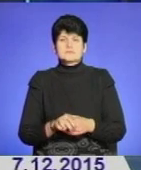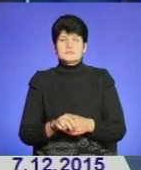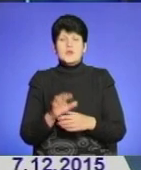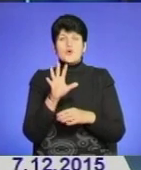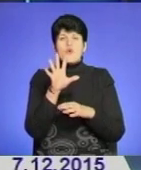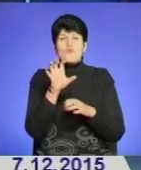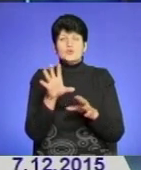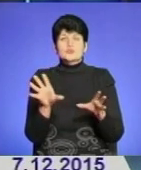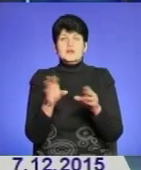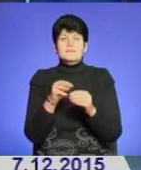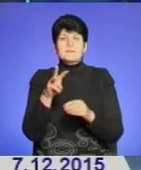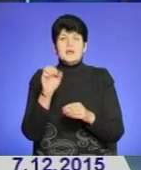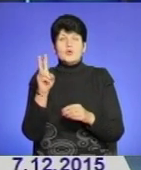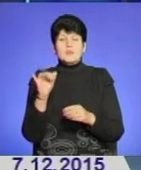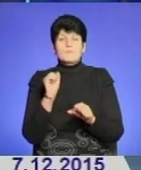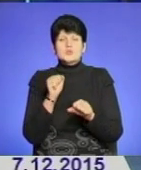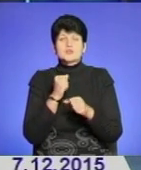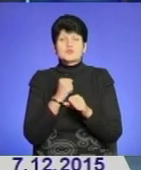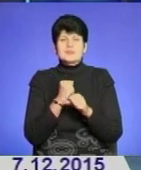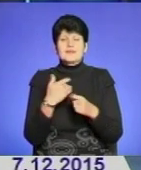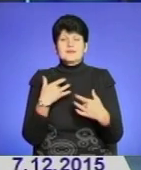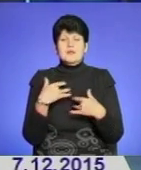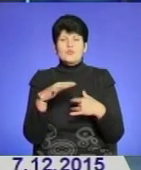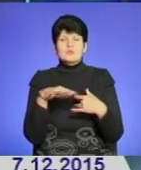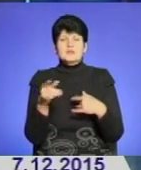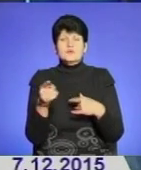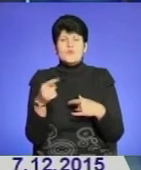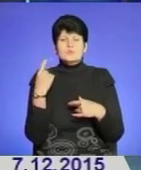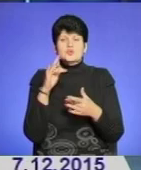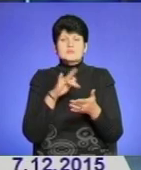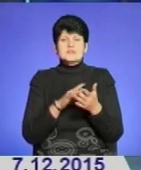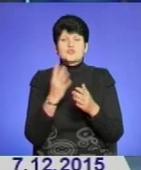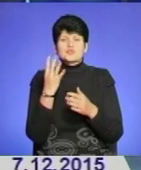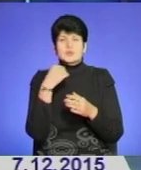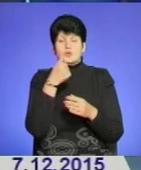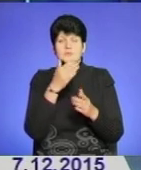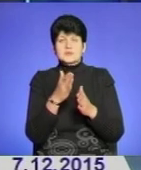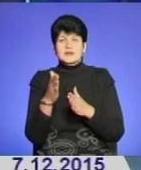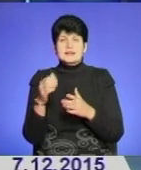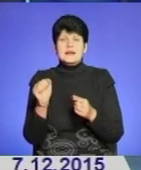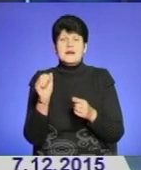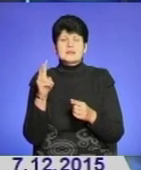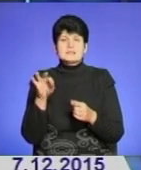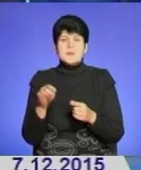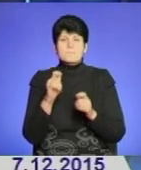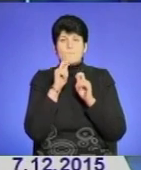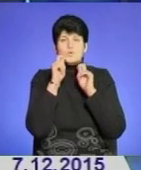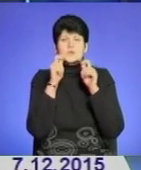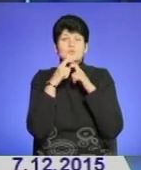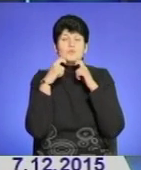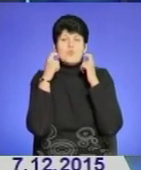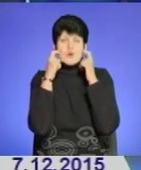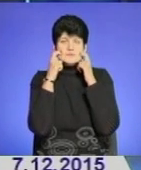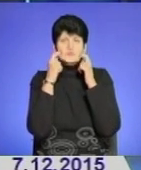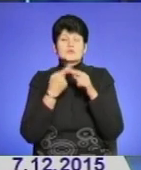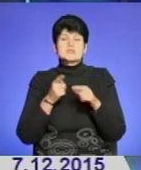Фото з Миколаєм можна зробити на театральному майдані Тернополя. У обласному центрі четвертий рік поспіль проходить акція «Подаруй посмішку». У такий